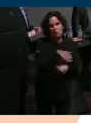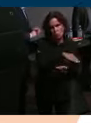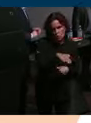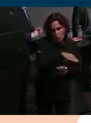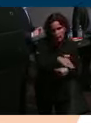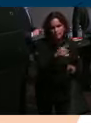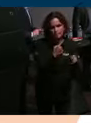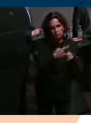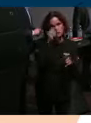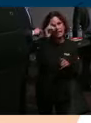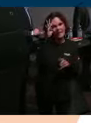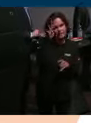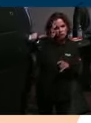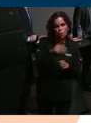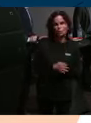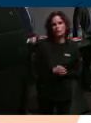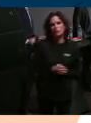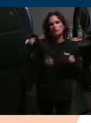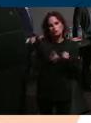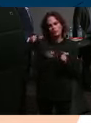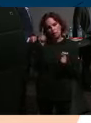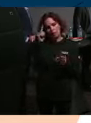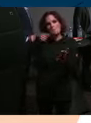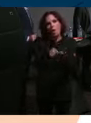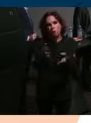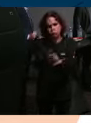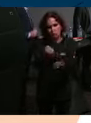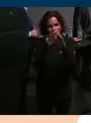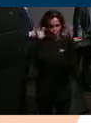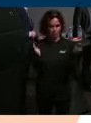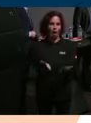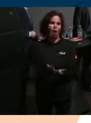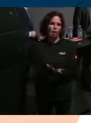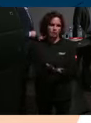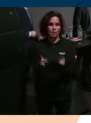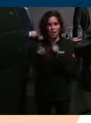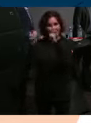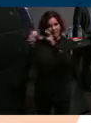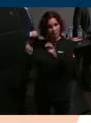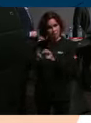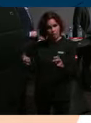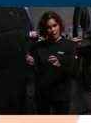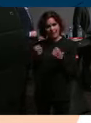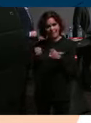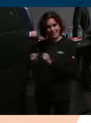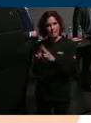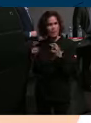for å nå de her målsettingene som vi har satt oss på globalt basis. Og det internasjonale energibyrået, de